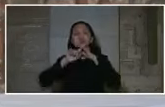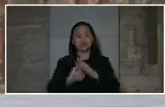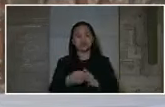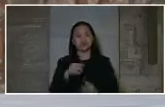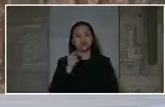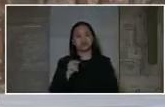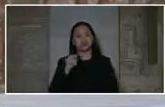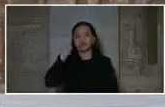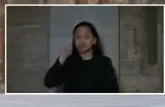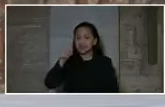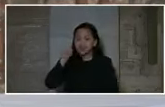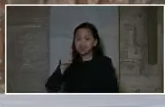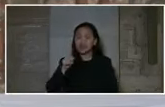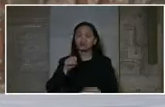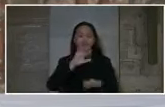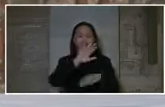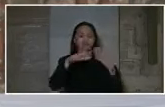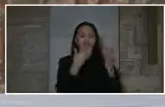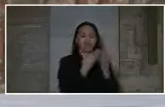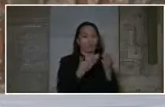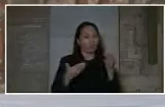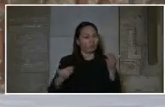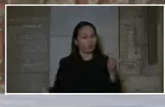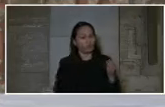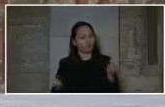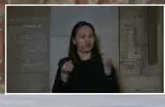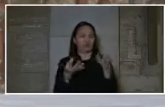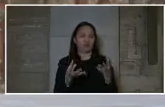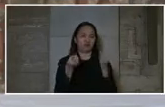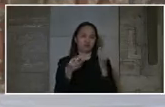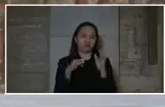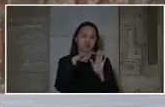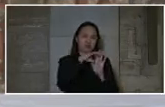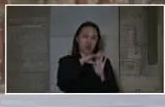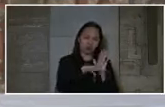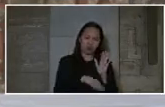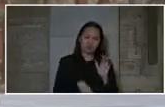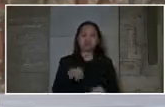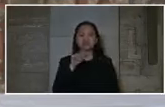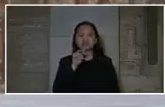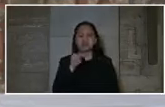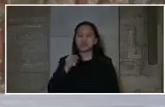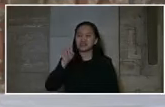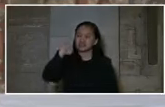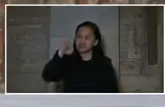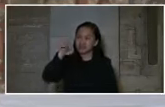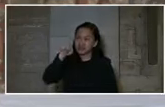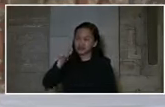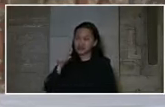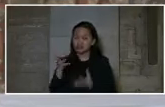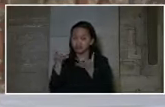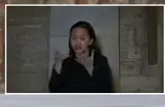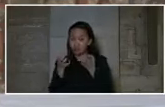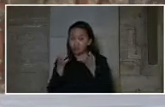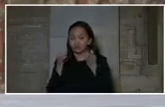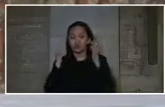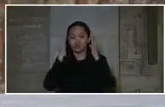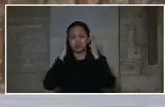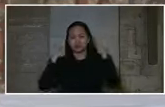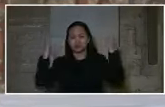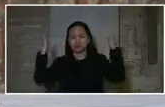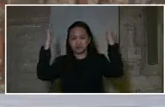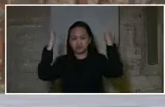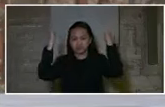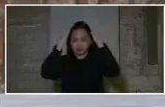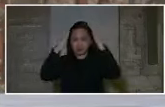umoo siya sa maraming bagay. Kinakailangang umoo siya sa gusto ng obispo. Pag sinabi sa